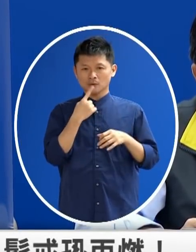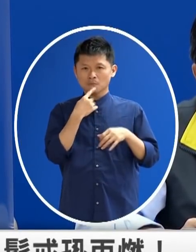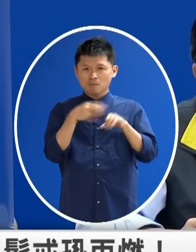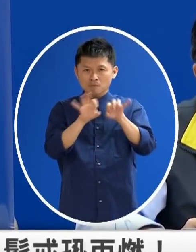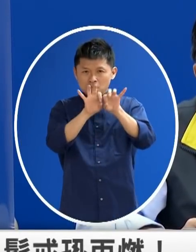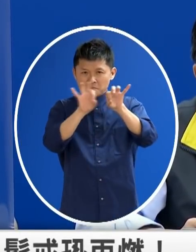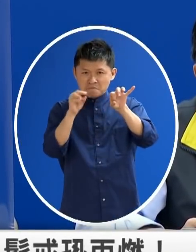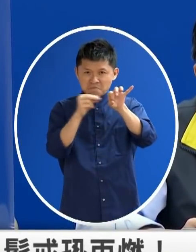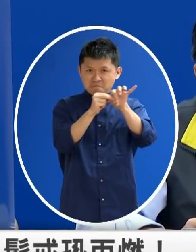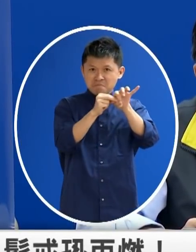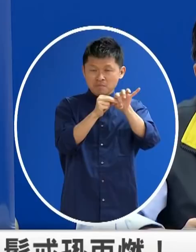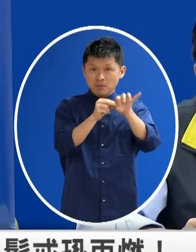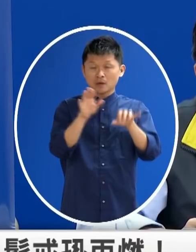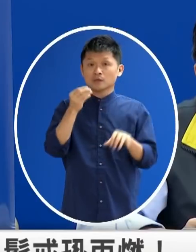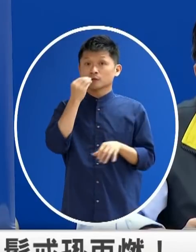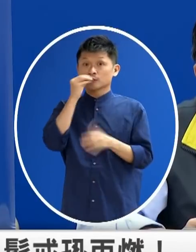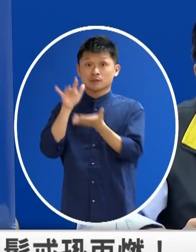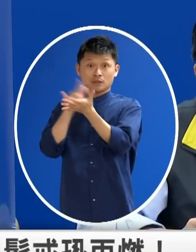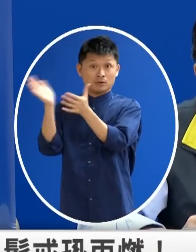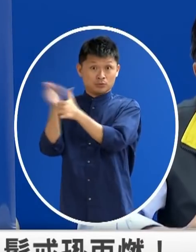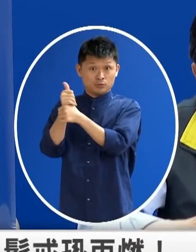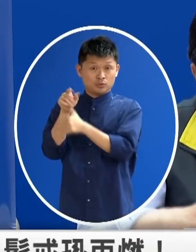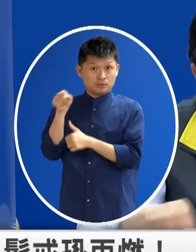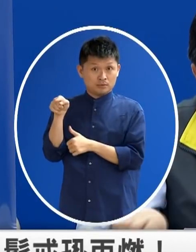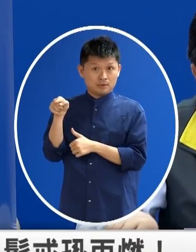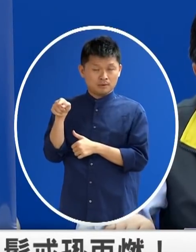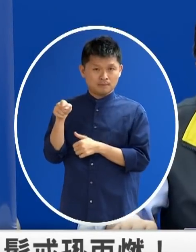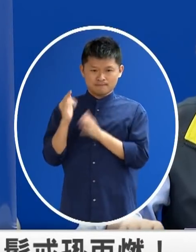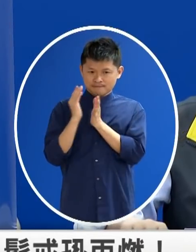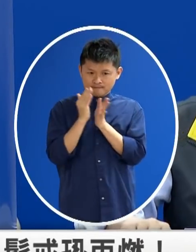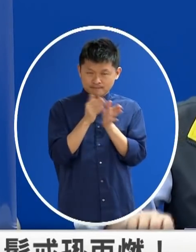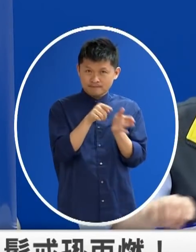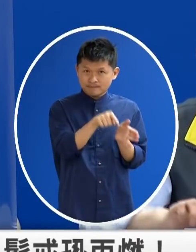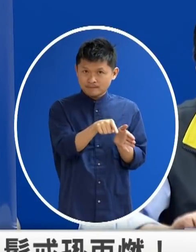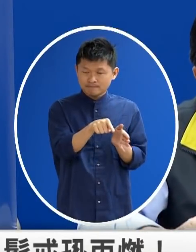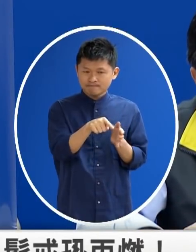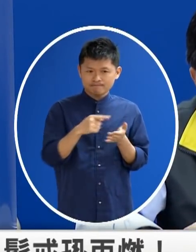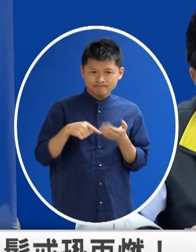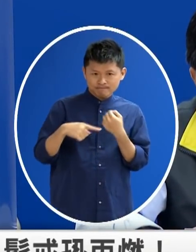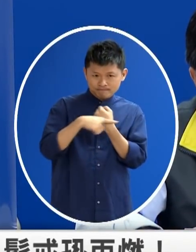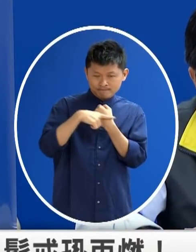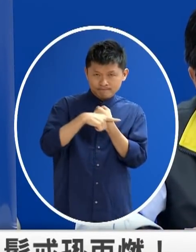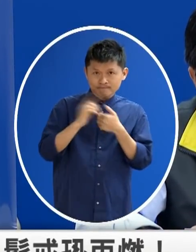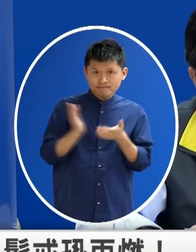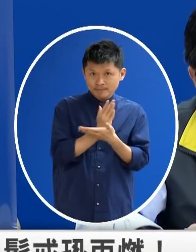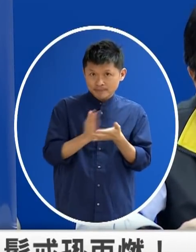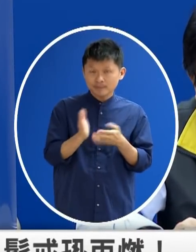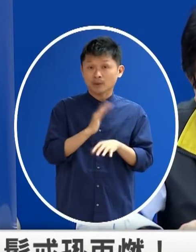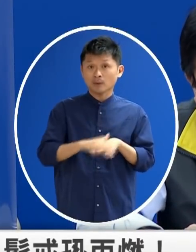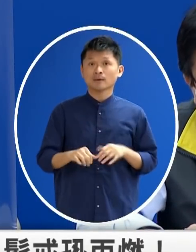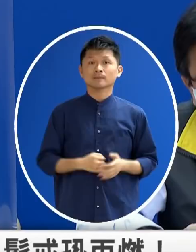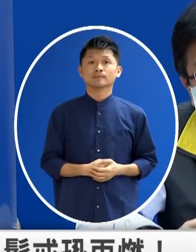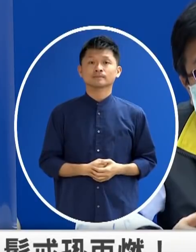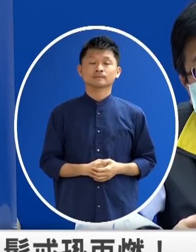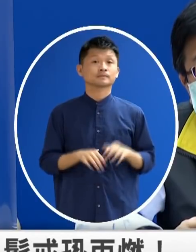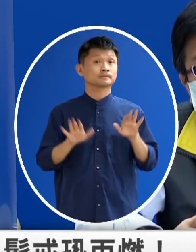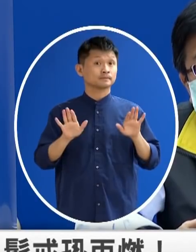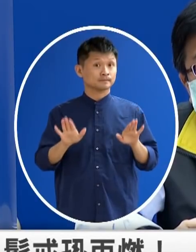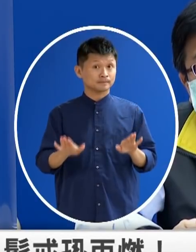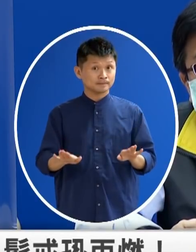陆续就是由食药署这边，他们当然也会针对这个来做研判。那目